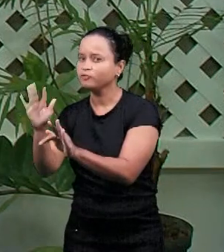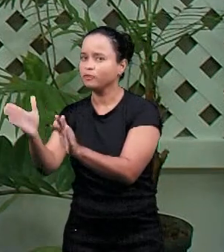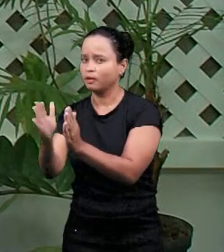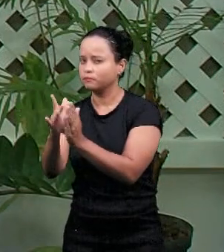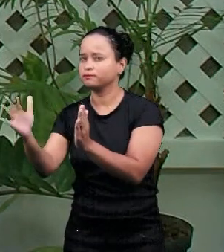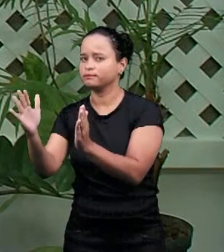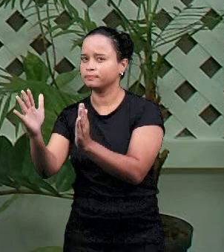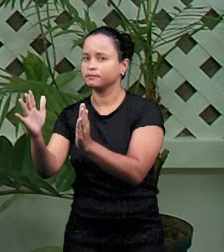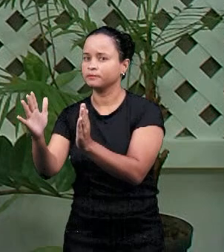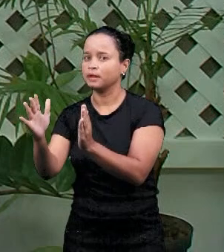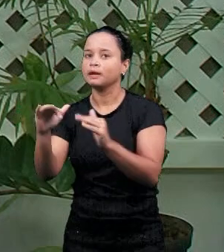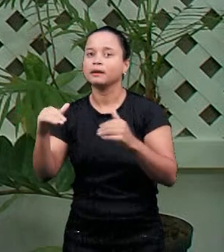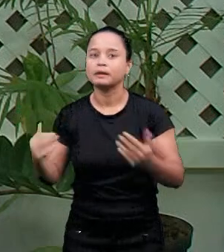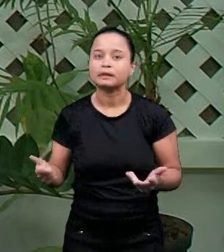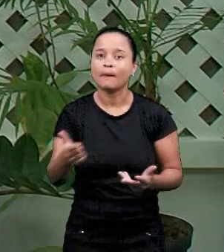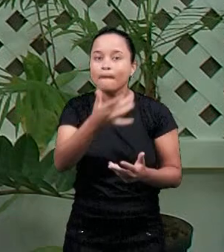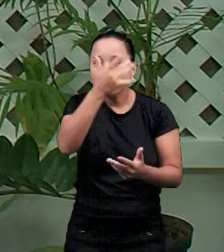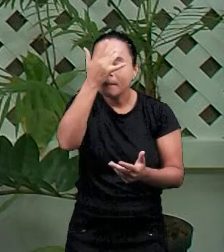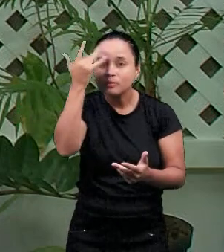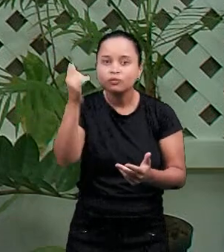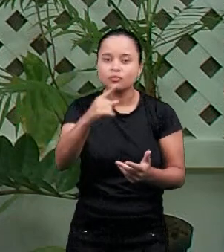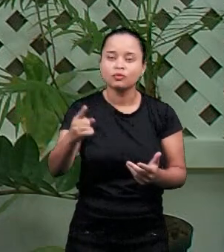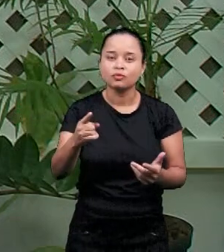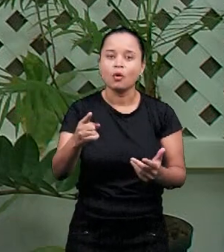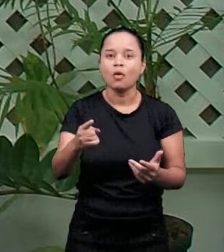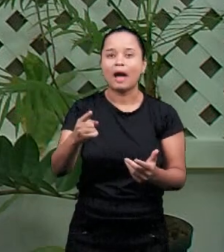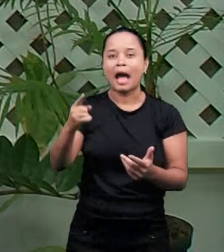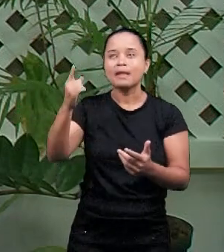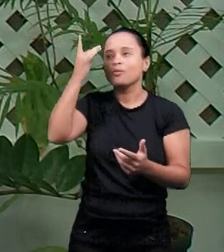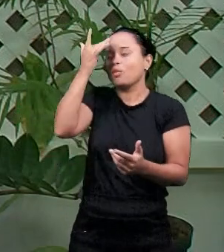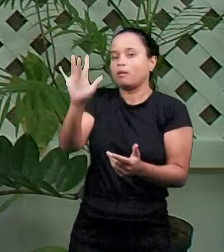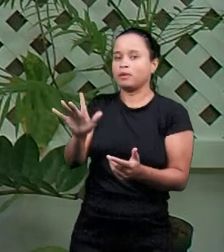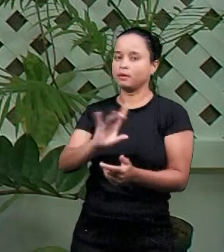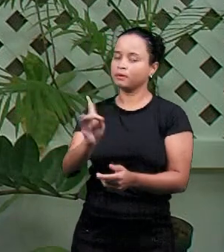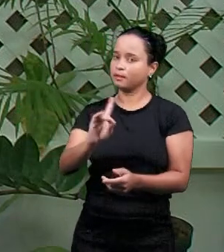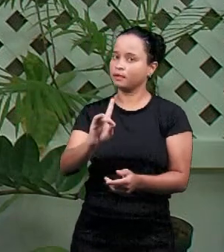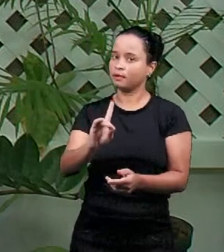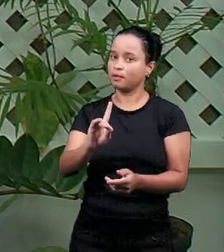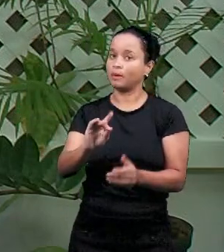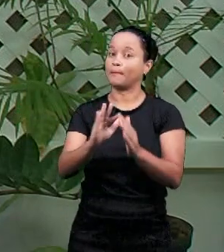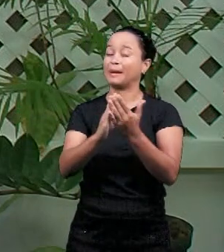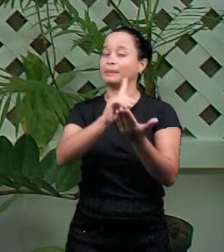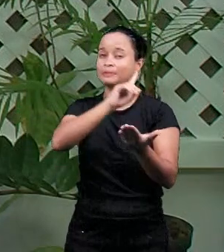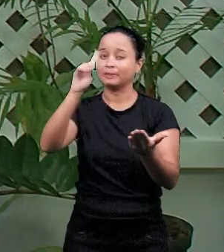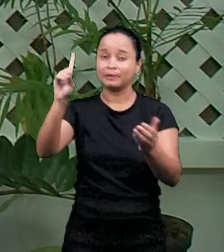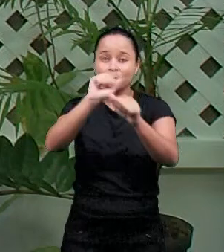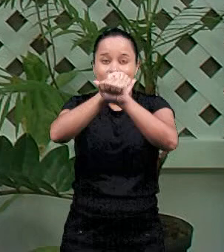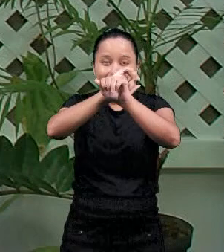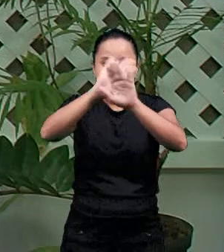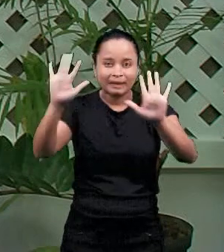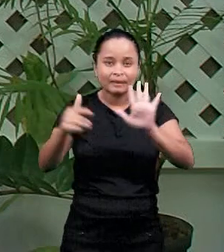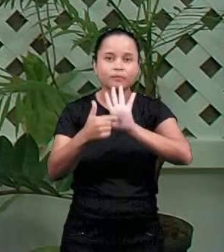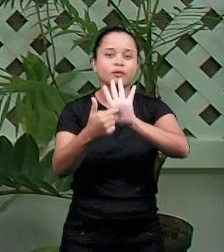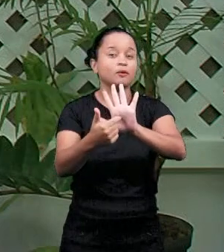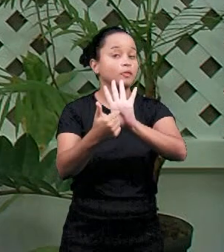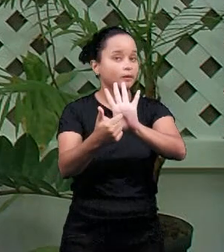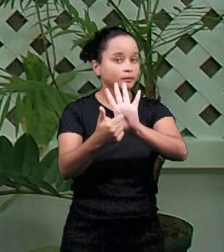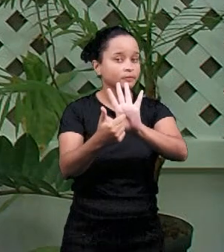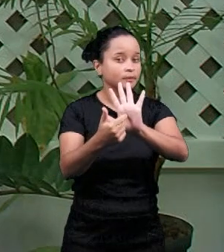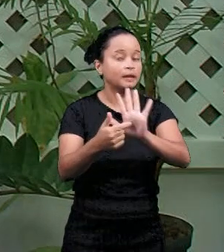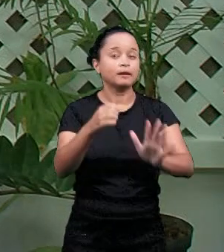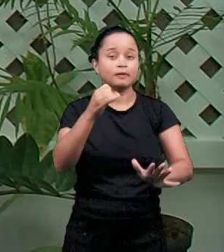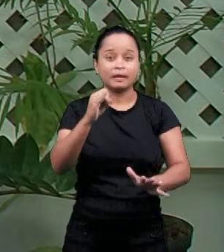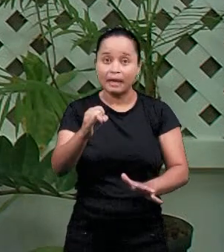2000 ans, personne n'est pris de surprise. La parole, elle est ouverte, elle est claire. Celui qui veut renier ce moment, il peut